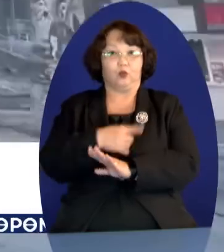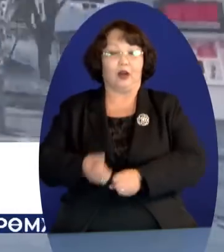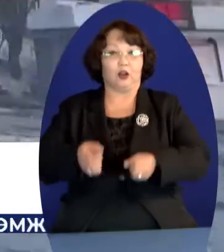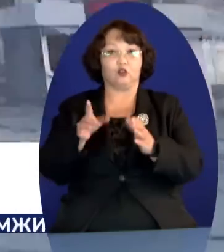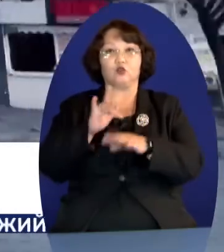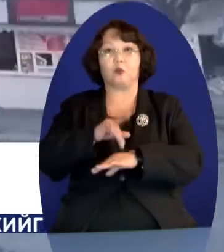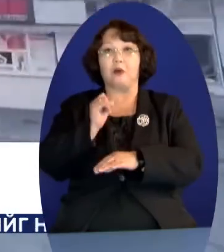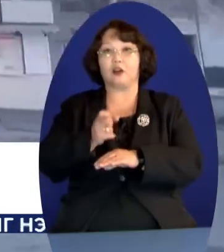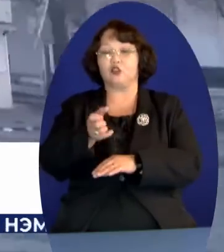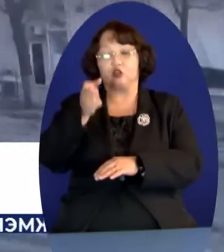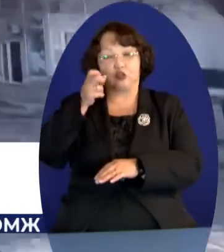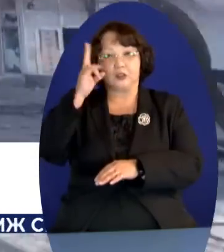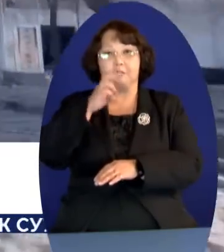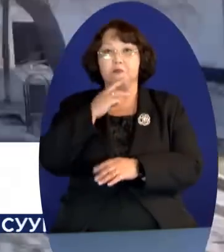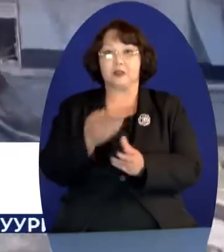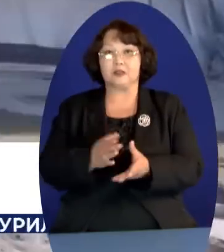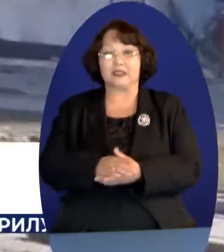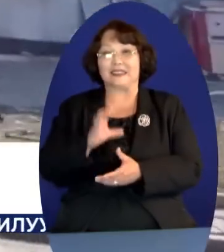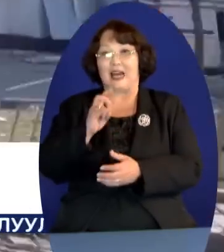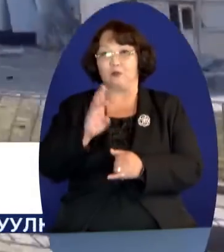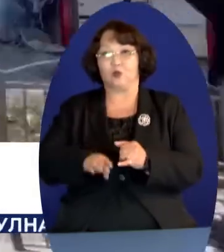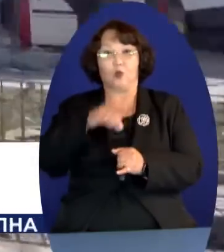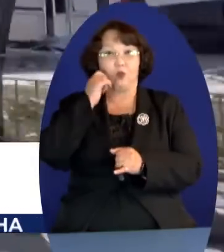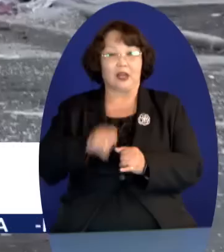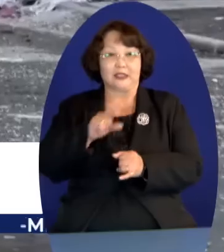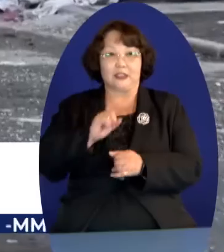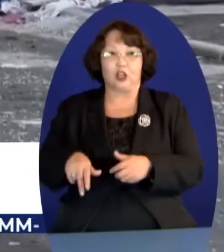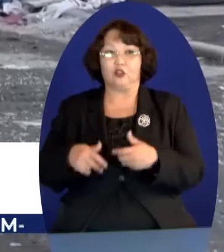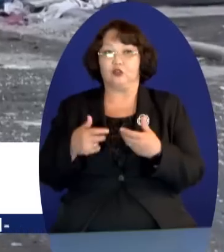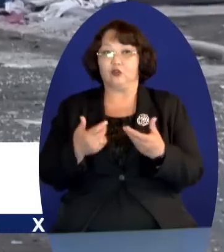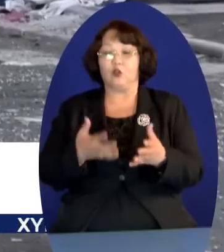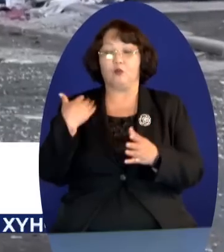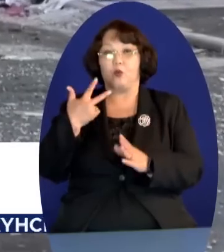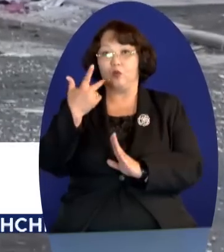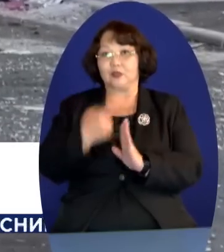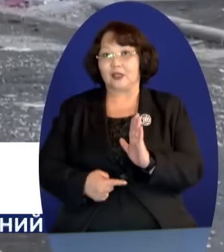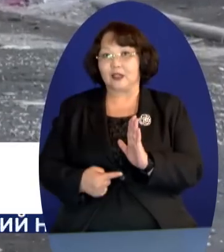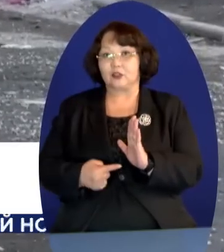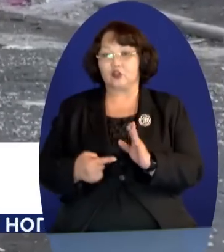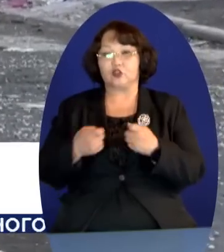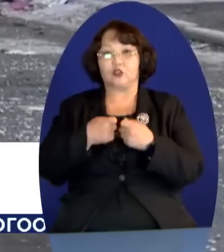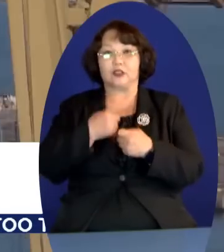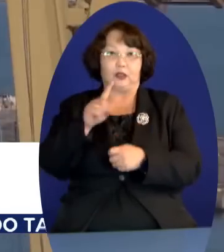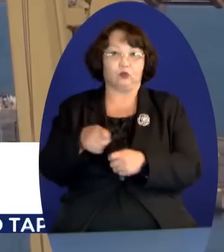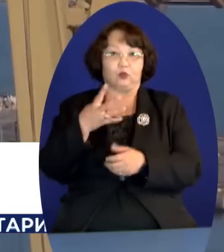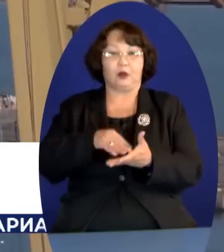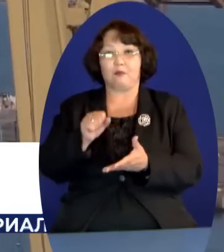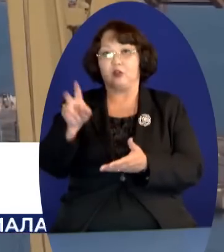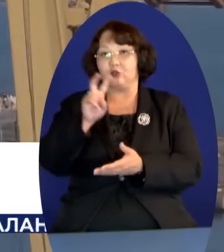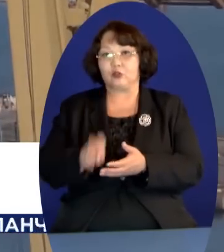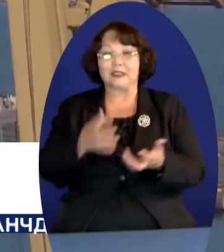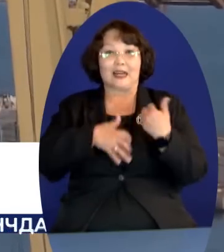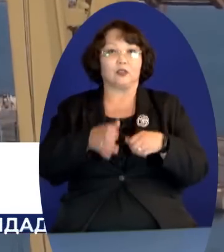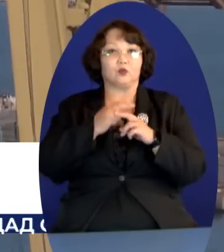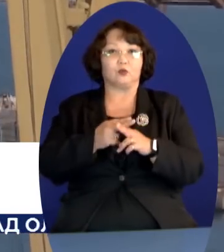ерөнхийлөгч нь мэдгджээ. Тус сангаас хамгийн сүүлд Украинд олгосон зээл нь өнгөрсөн 3-р сард тохирсон 1.4 тэрбум Америк долларын